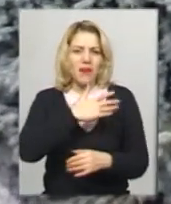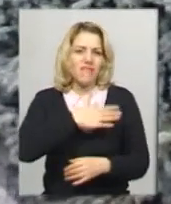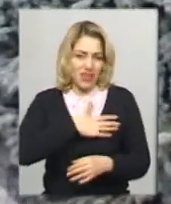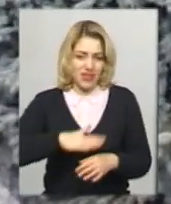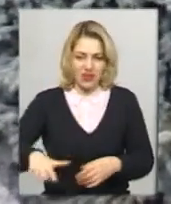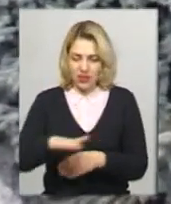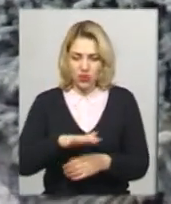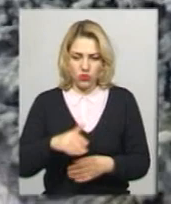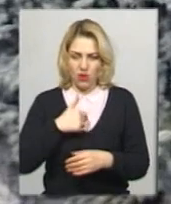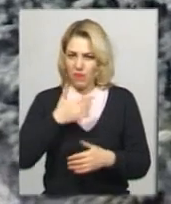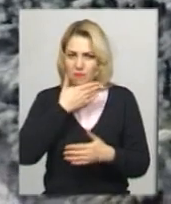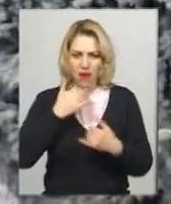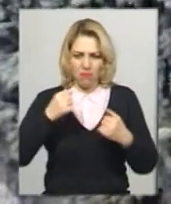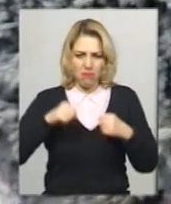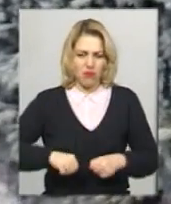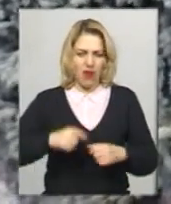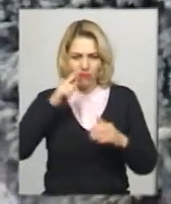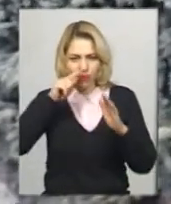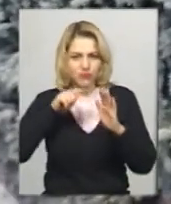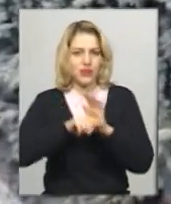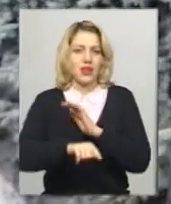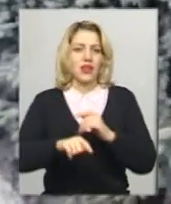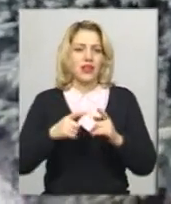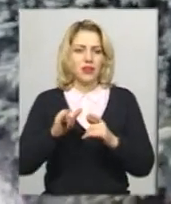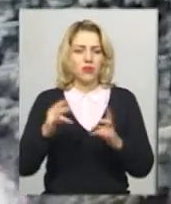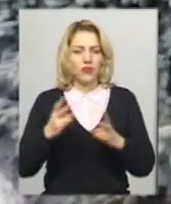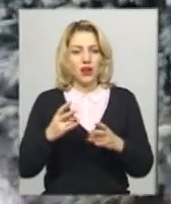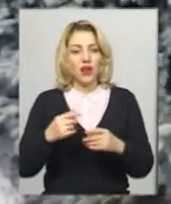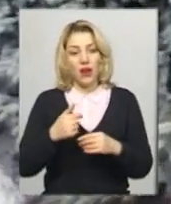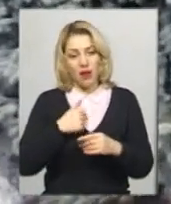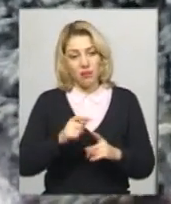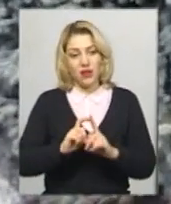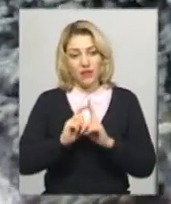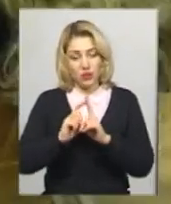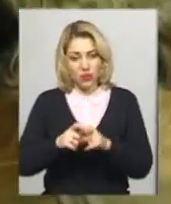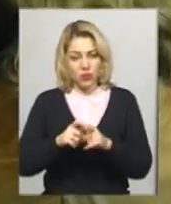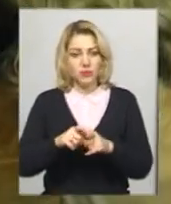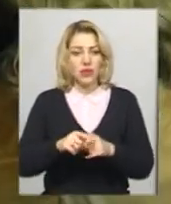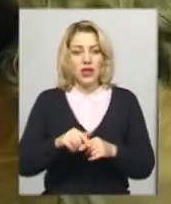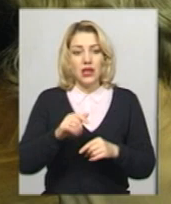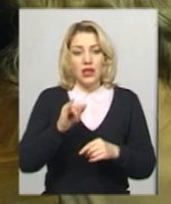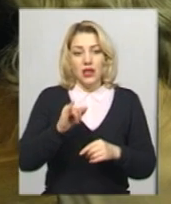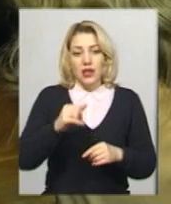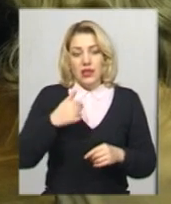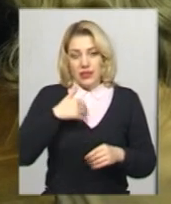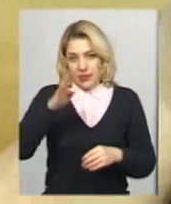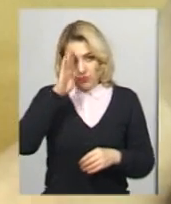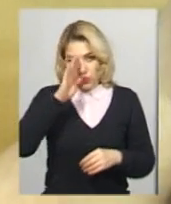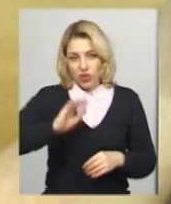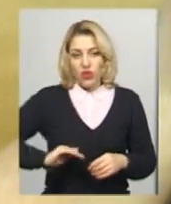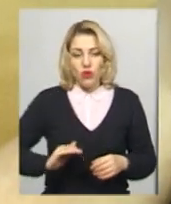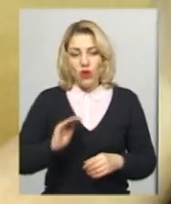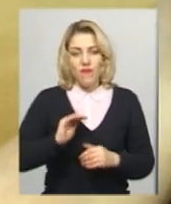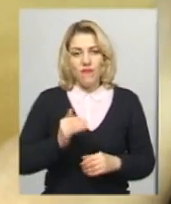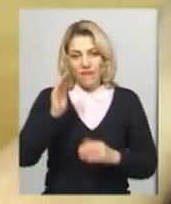заходити, що він вважає за потрібне відносити до тварин так, як йому подобається. Із фермером Миколою Раджковським з приводу